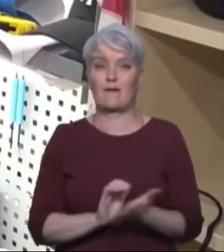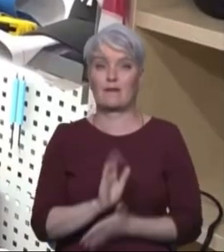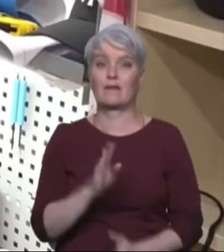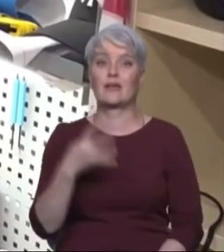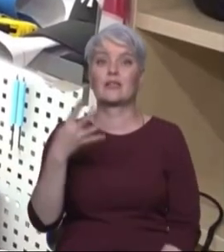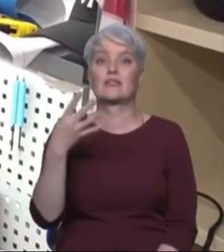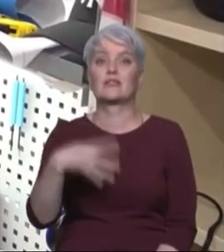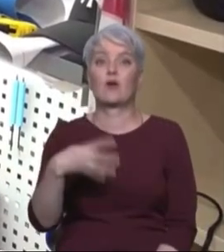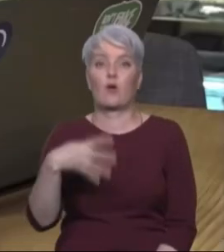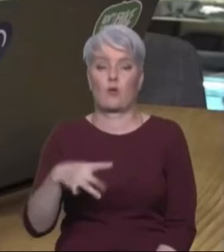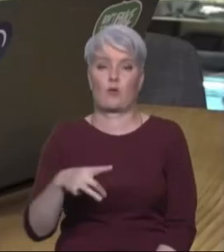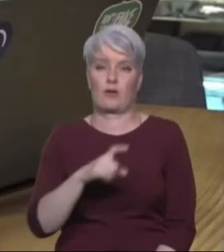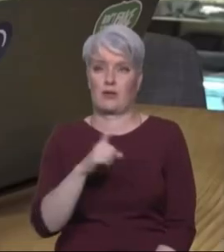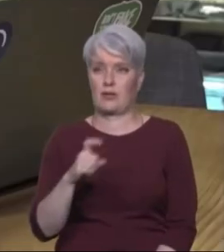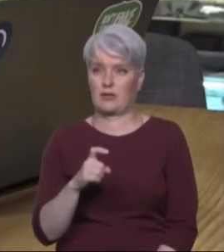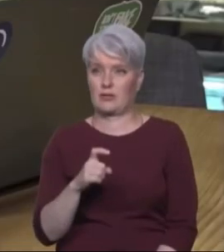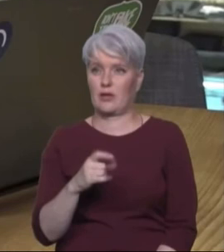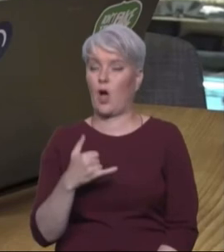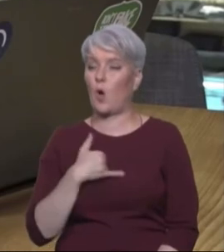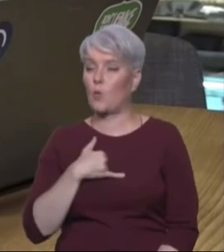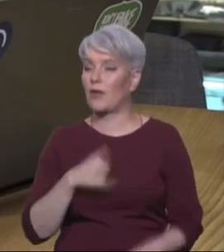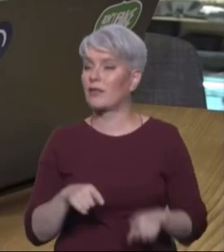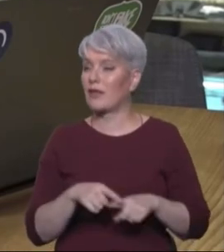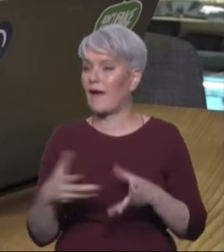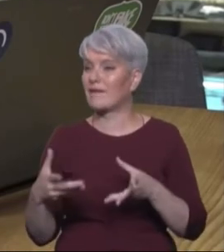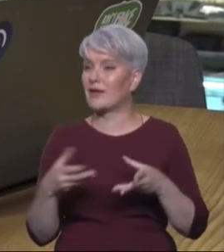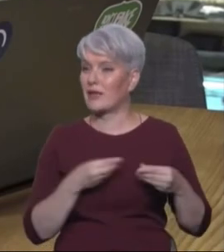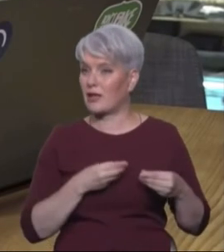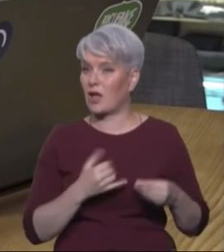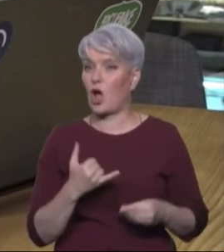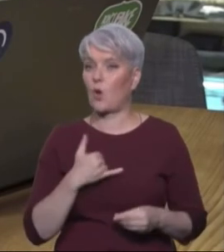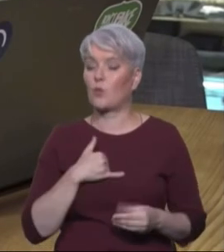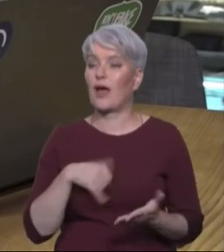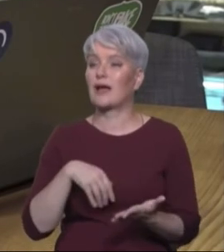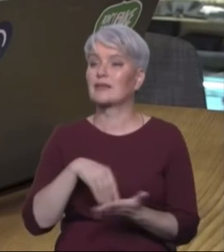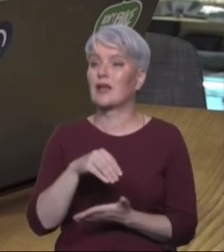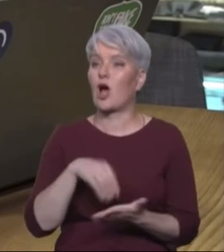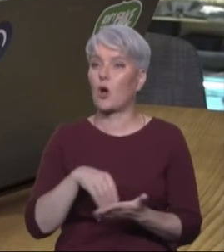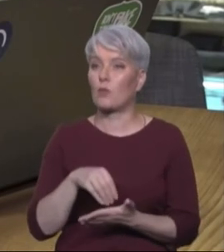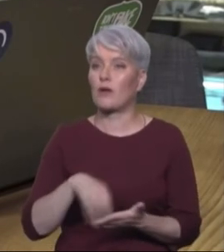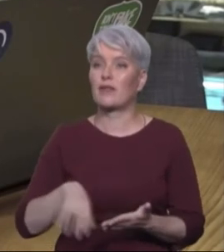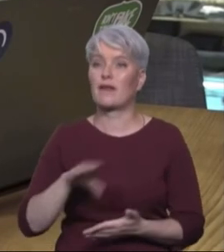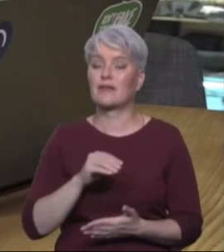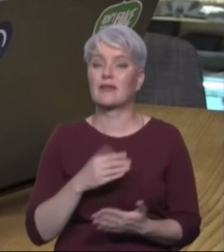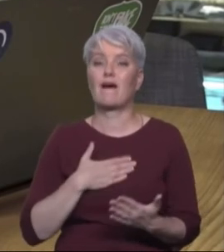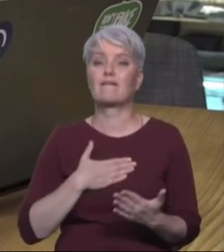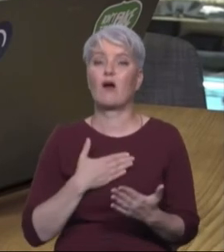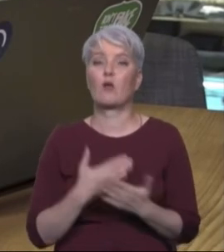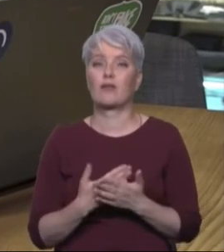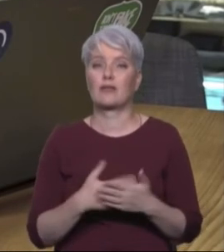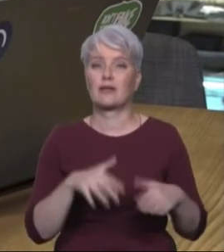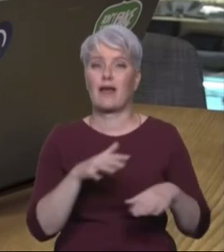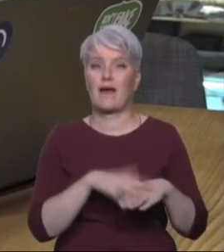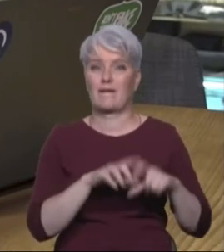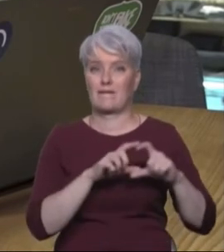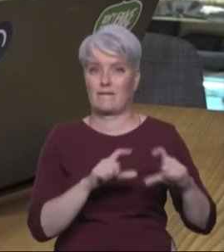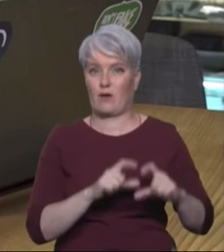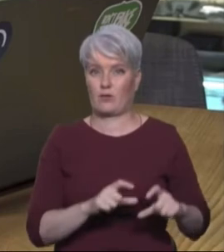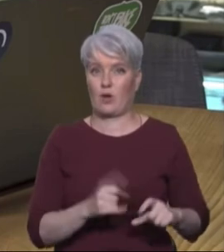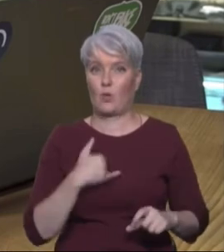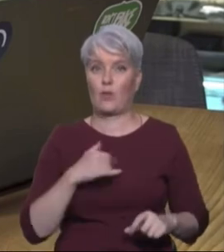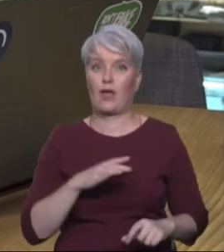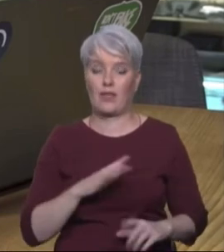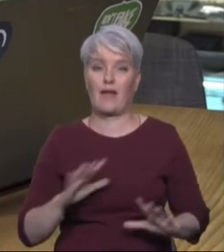співзасновник організації в мене таке враження що у нас закуповують абсолютно всі волонтерські фонди У нас є випадки коли